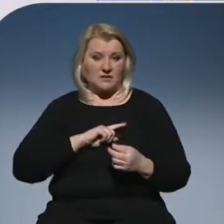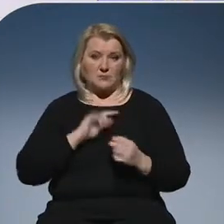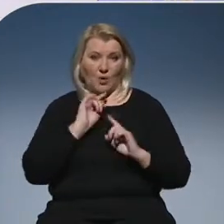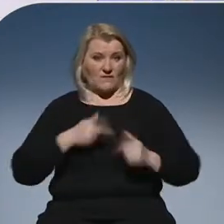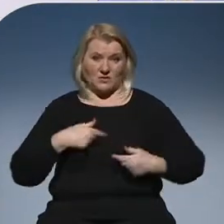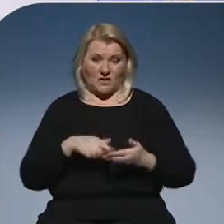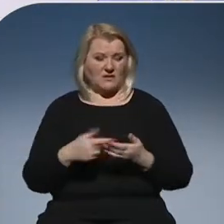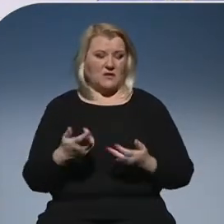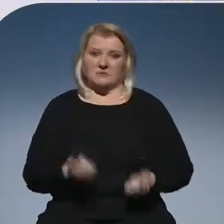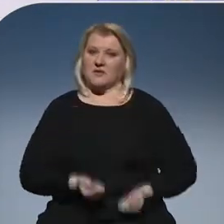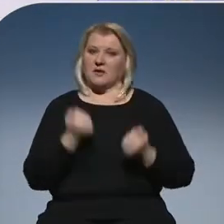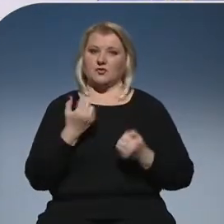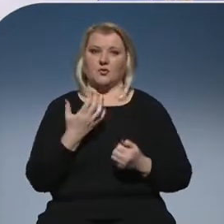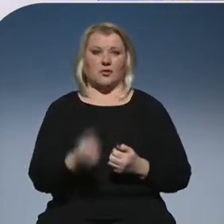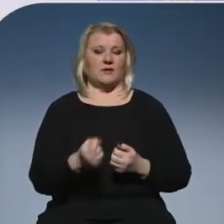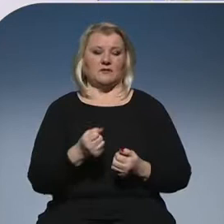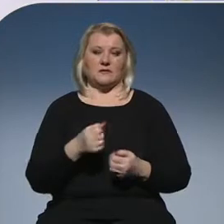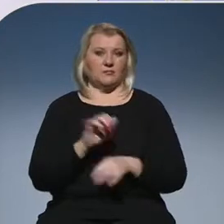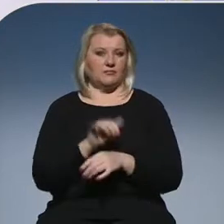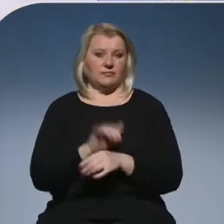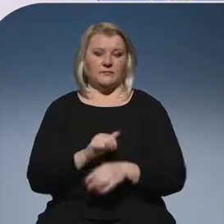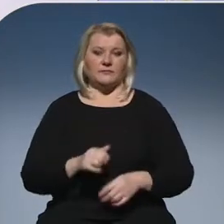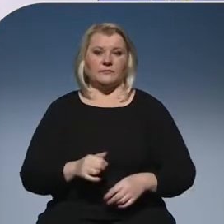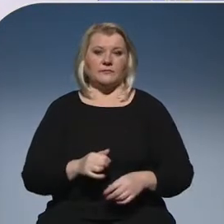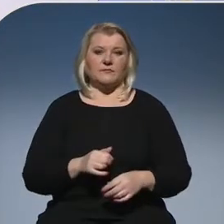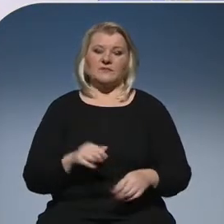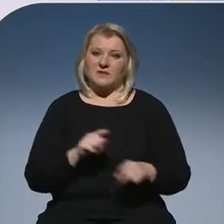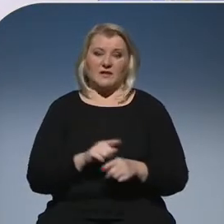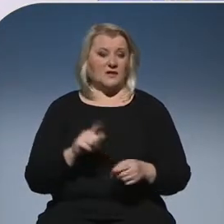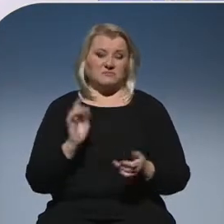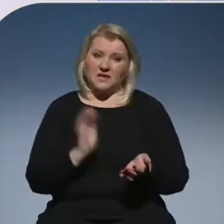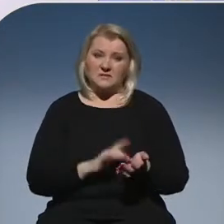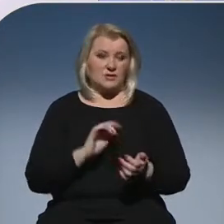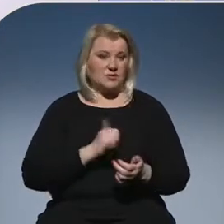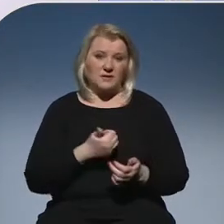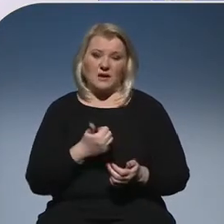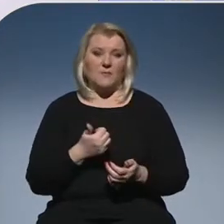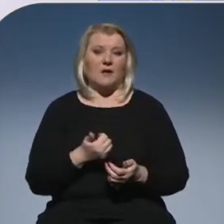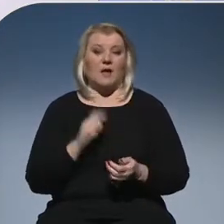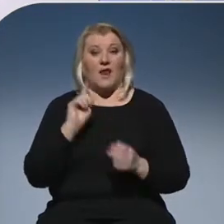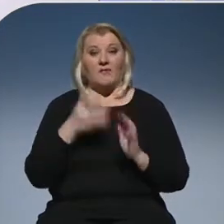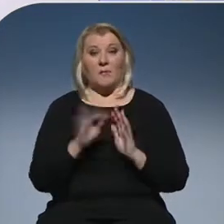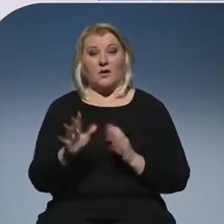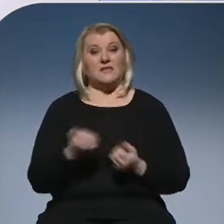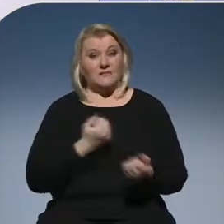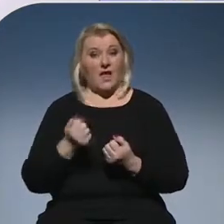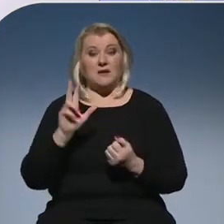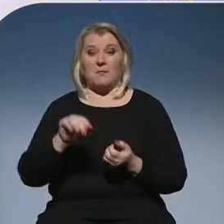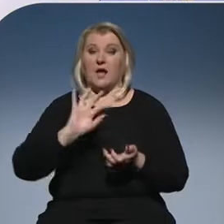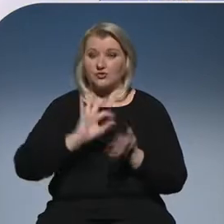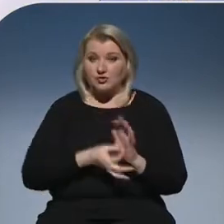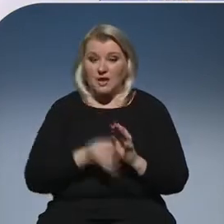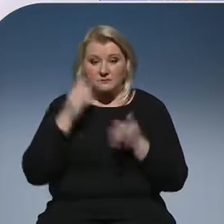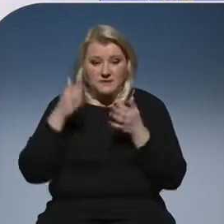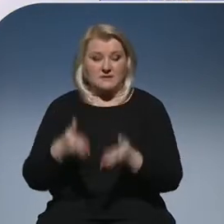uhlídá. Předvídat Přesně nějaké tak. události. Stojí to spoustu času a je potřeba zvážit, jestli ten čas jsem ochoten věnovat. Přece jenom čas